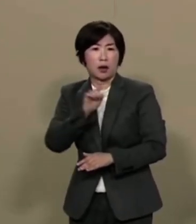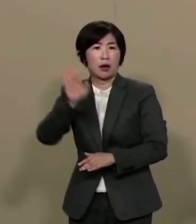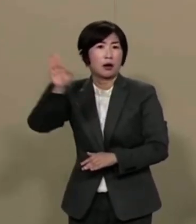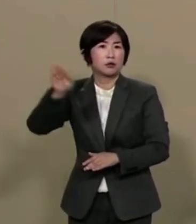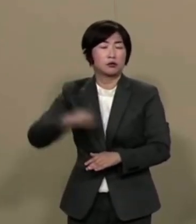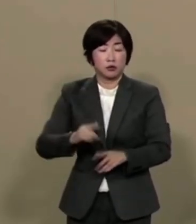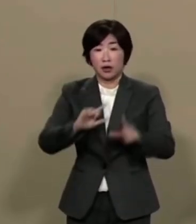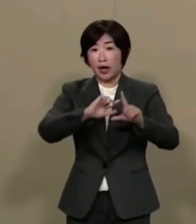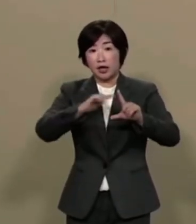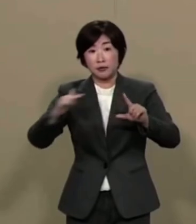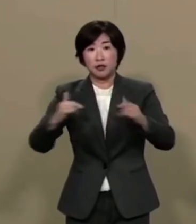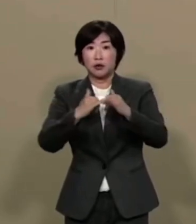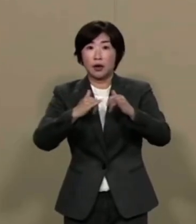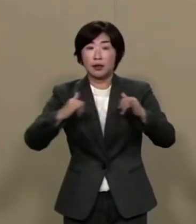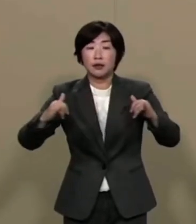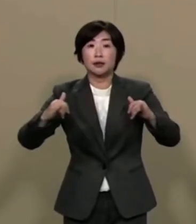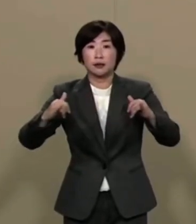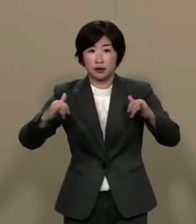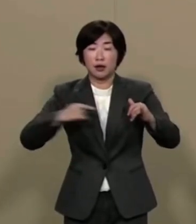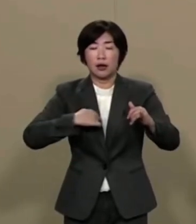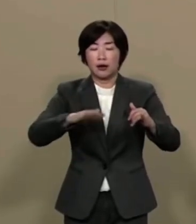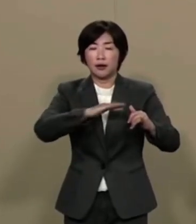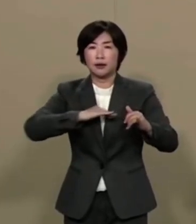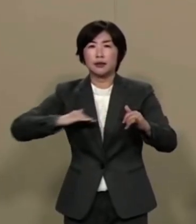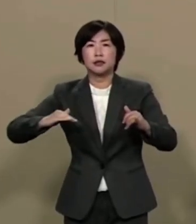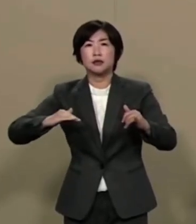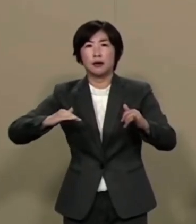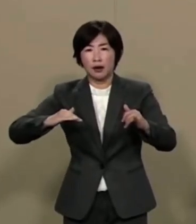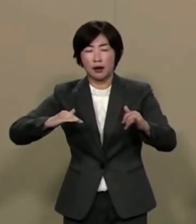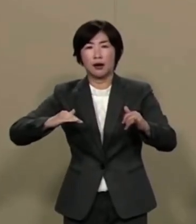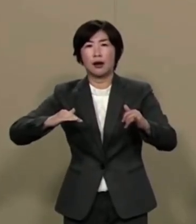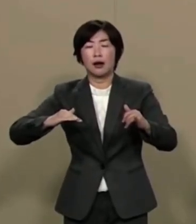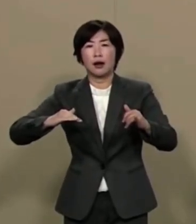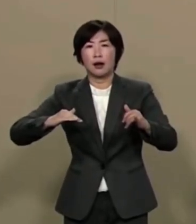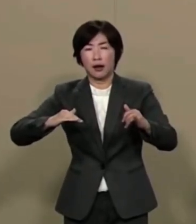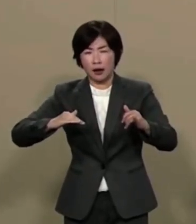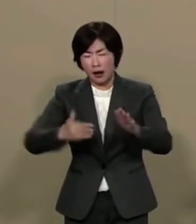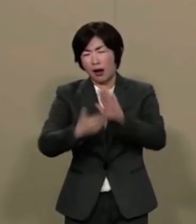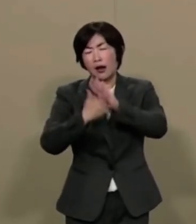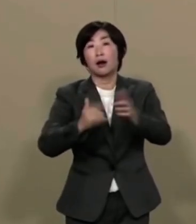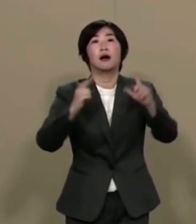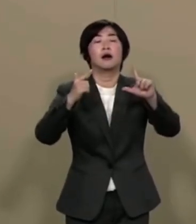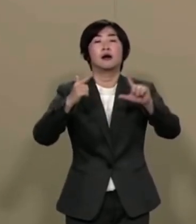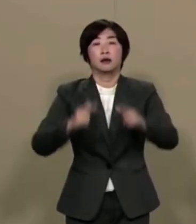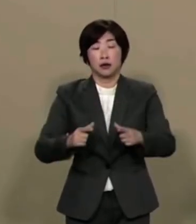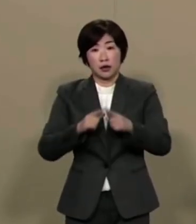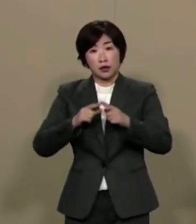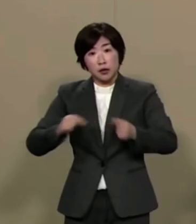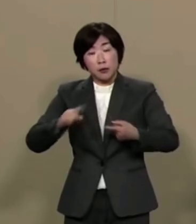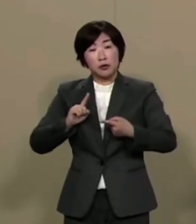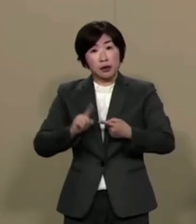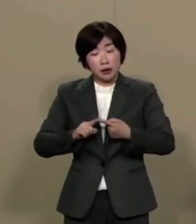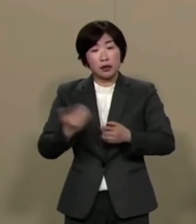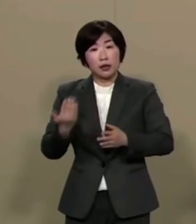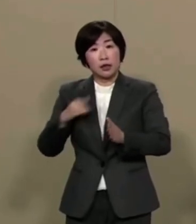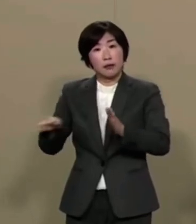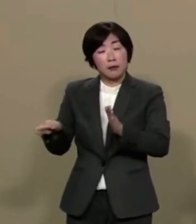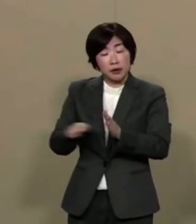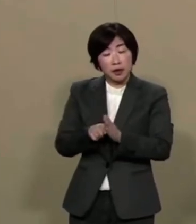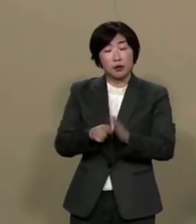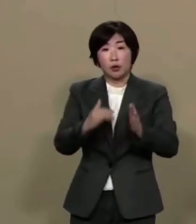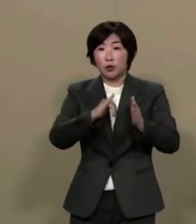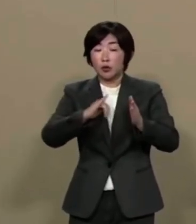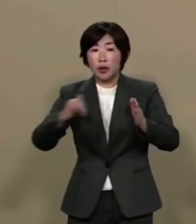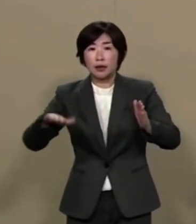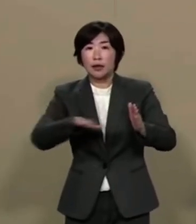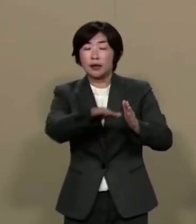LGBTの方々に対して私たちは決してえ不可よなものではありませんしかし日本的に今までそういう方々も